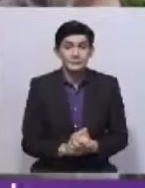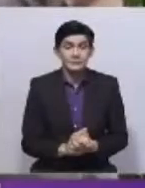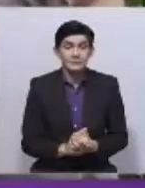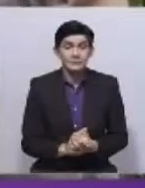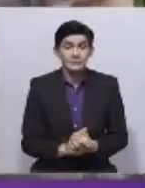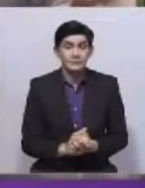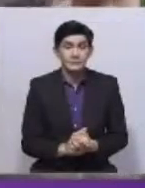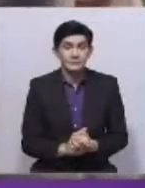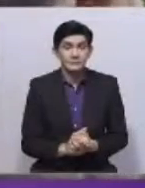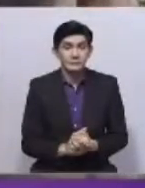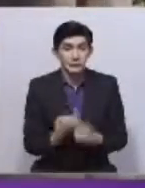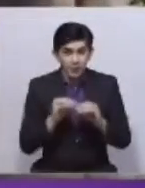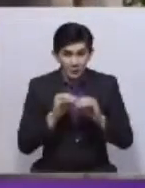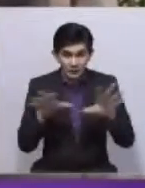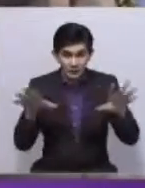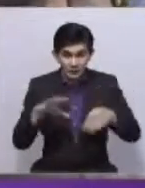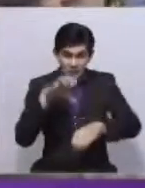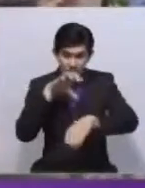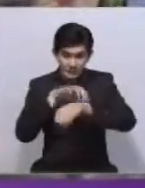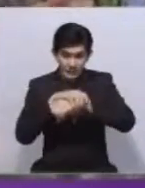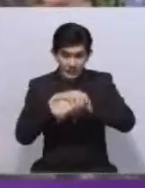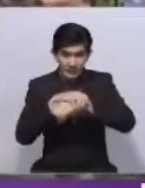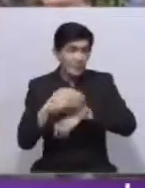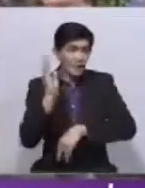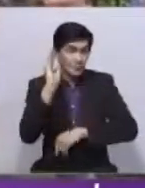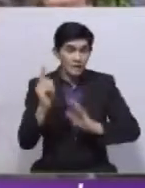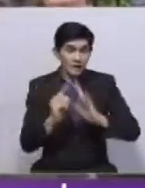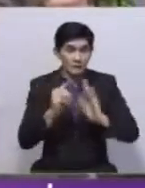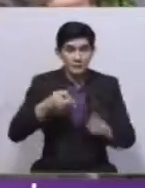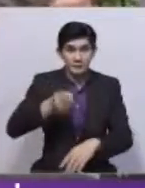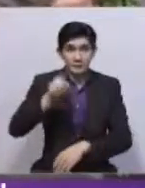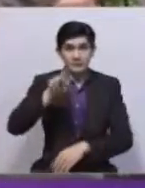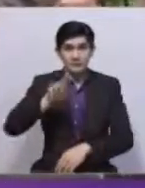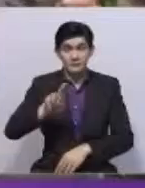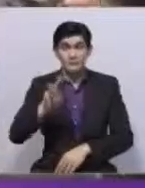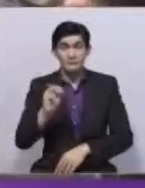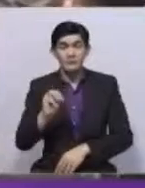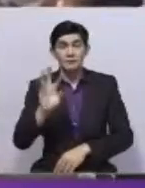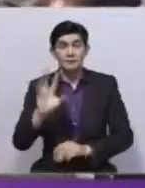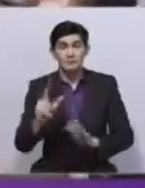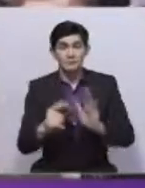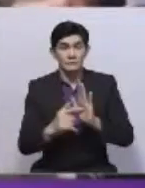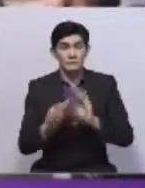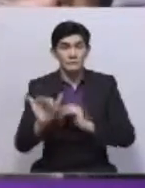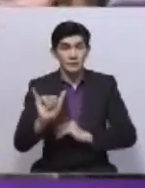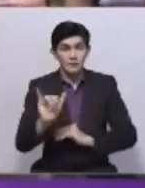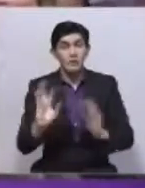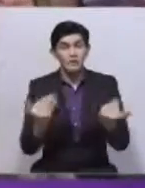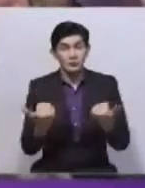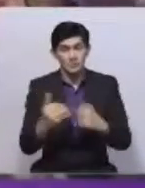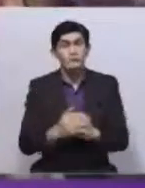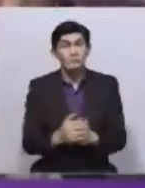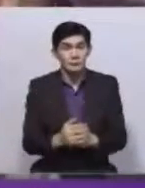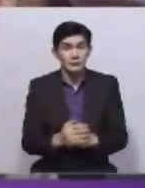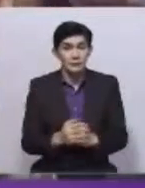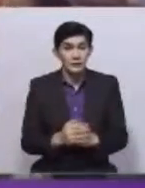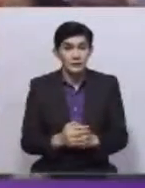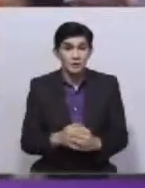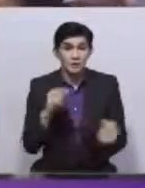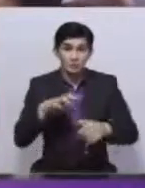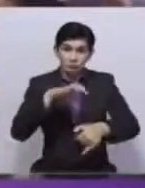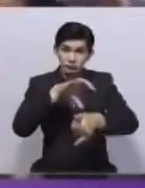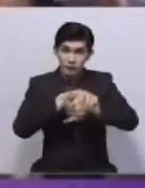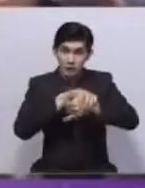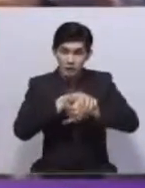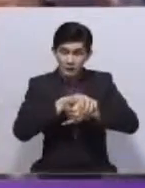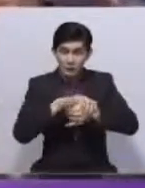ความคืบหน้าการขยายผลในคดีนายเปรมชัยกนสูตรผู้บริหารบริษัทอิตาเลียนไทยดีเวลลอปเมนต์จำกัดหลังถูก